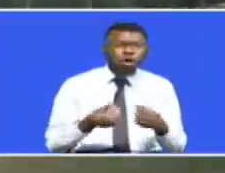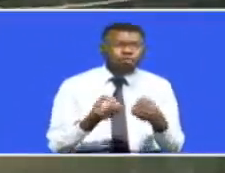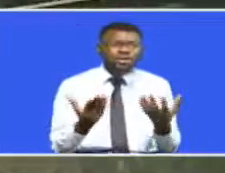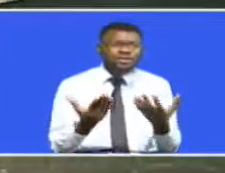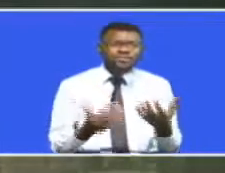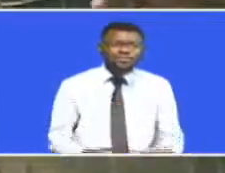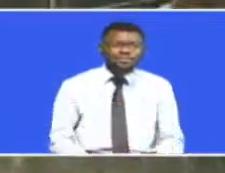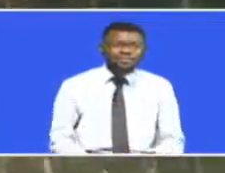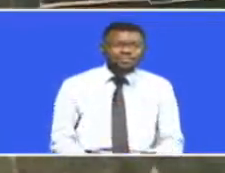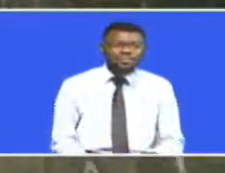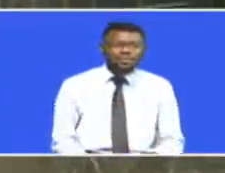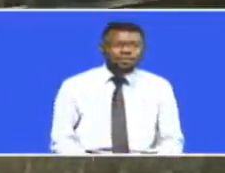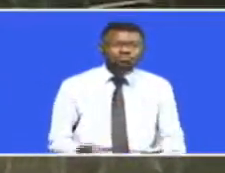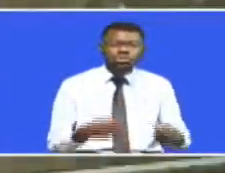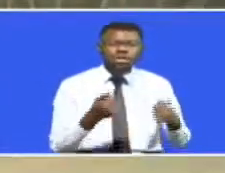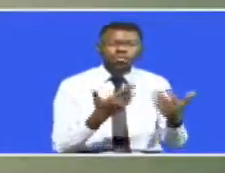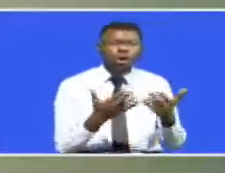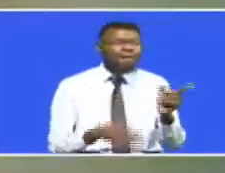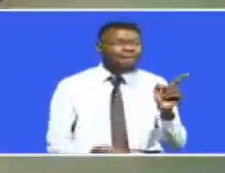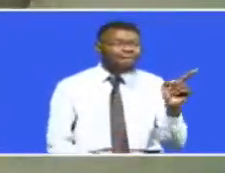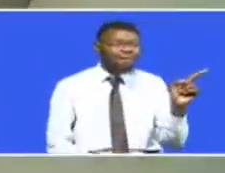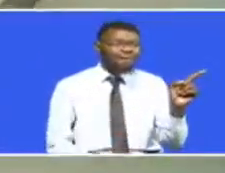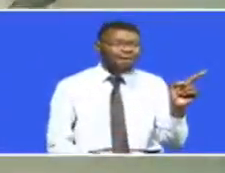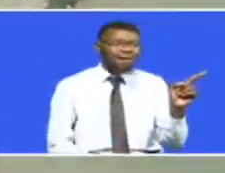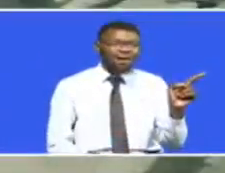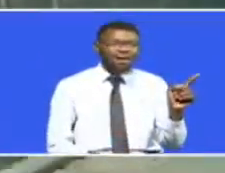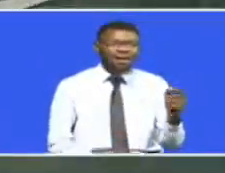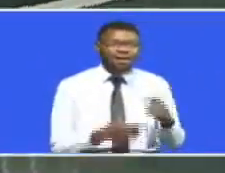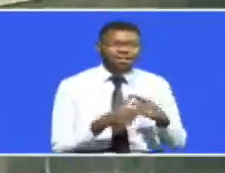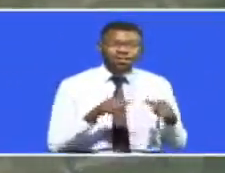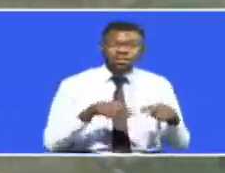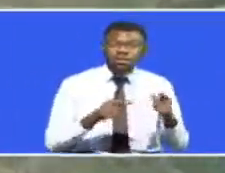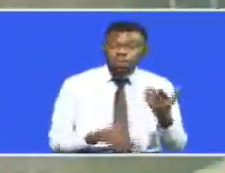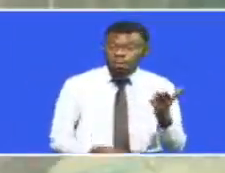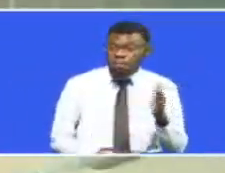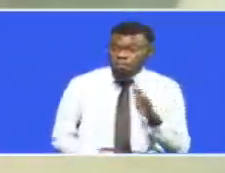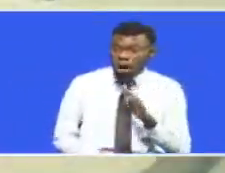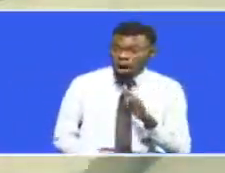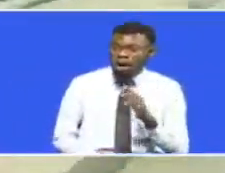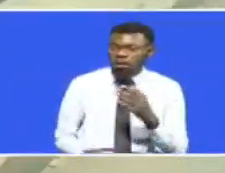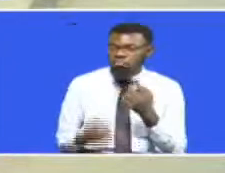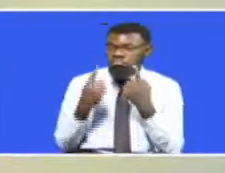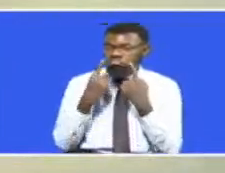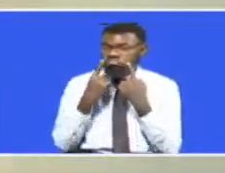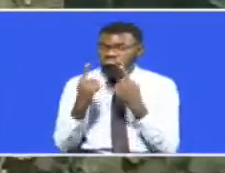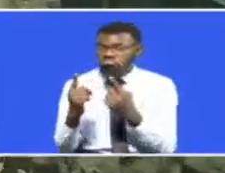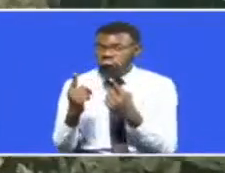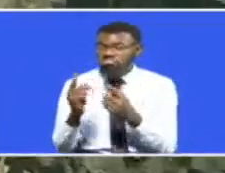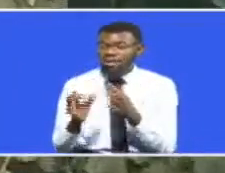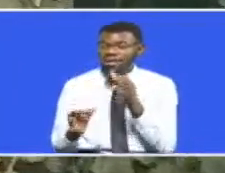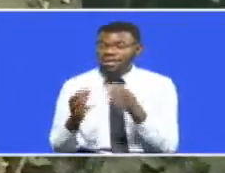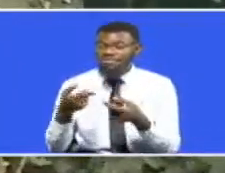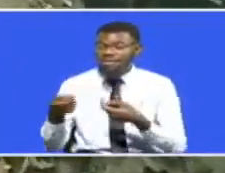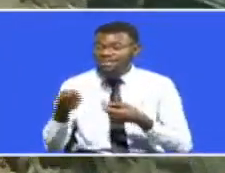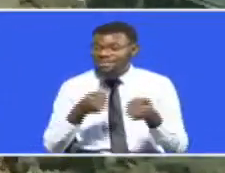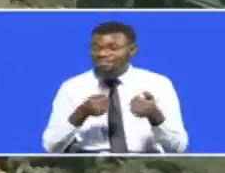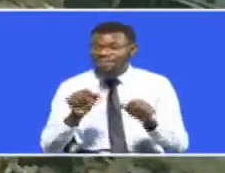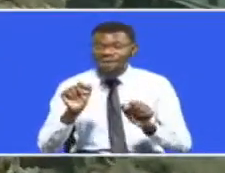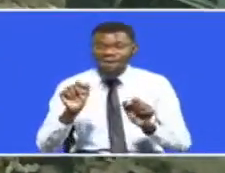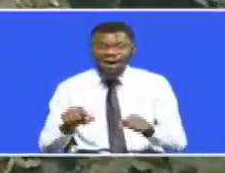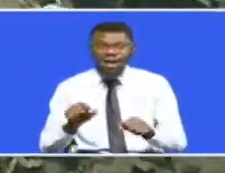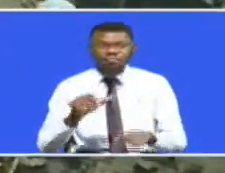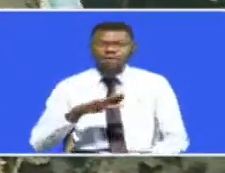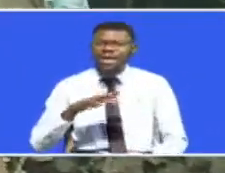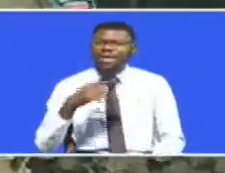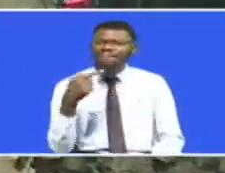Unamuita wapi? Unamuita. He walks back to check if they could sell us Biko directly from the brewing point